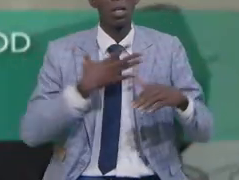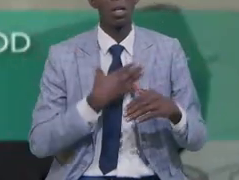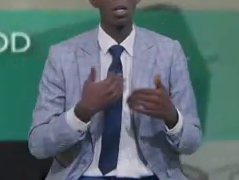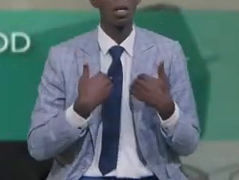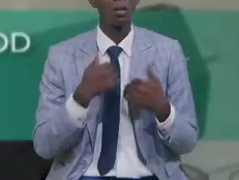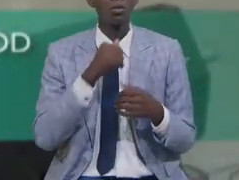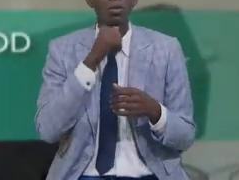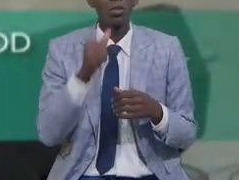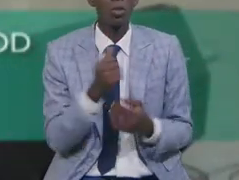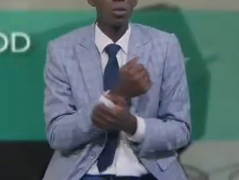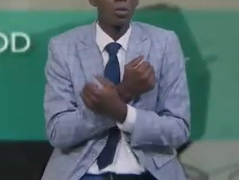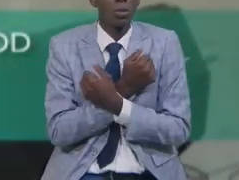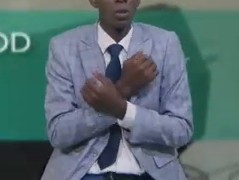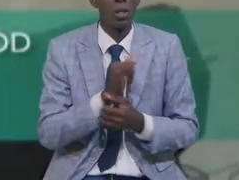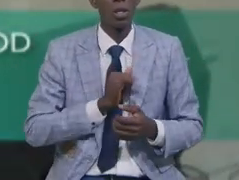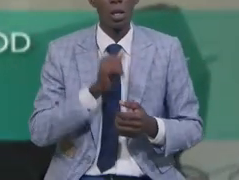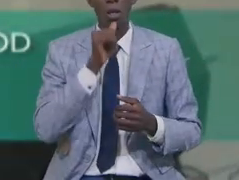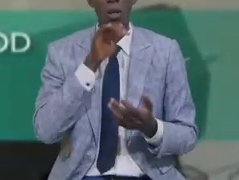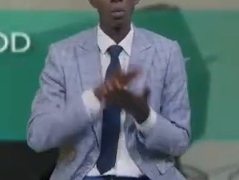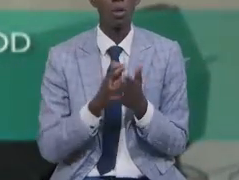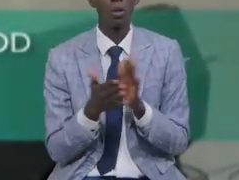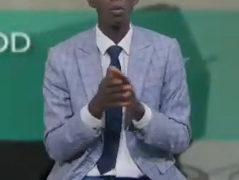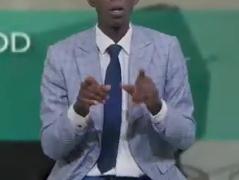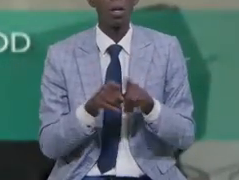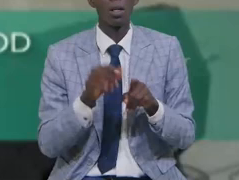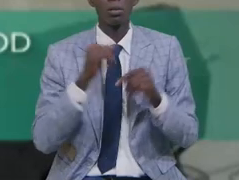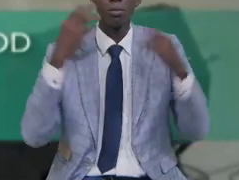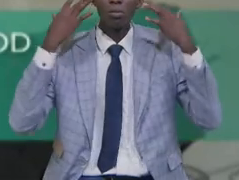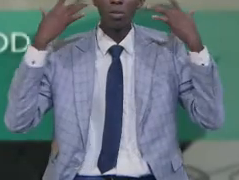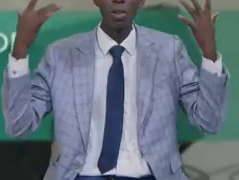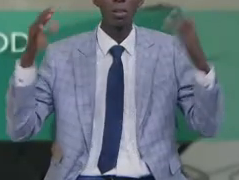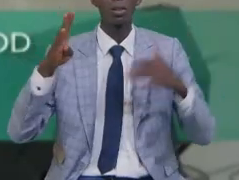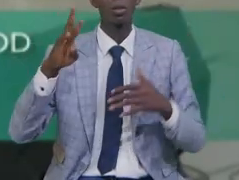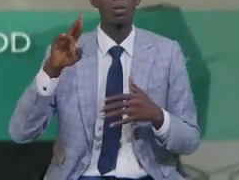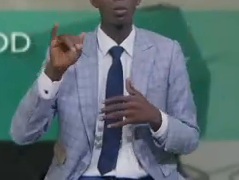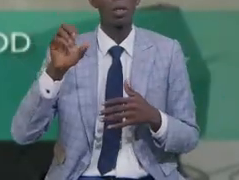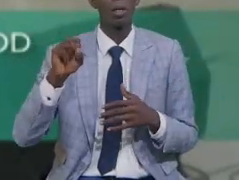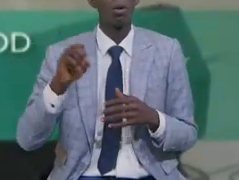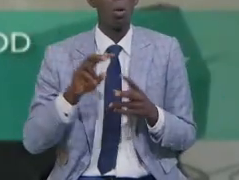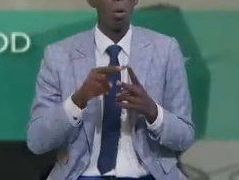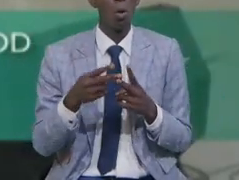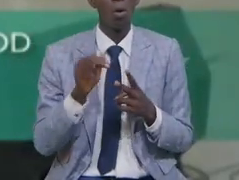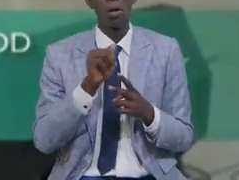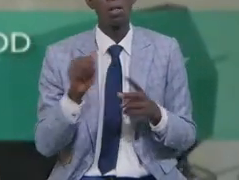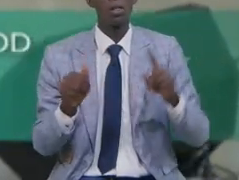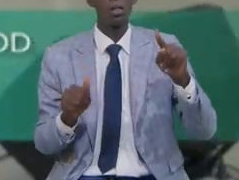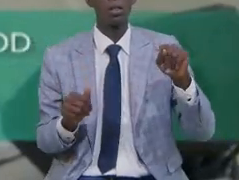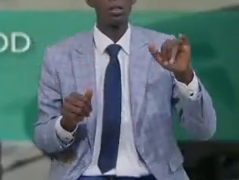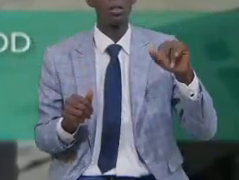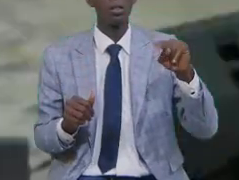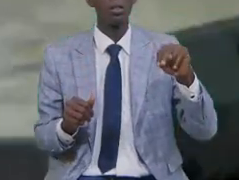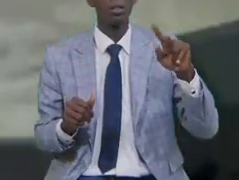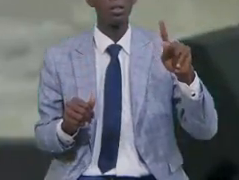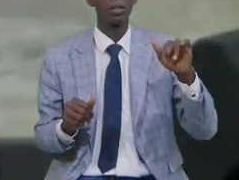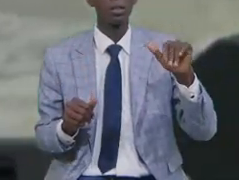Corinthiens 13. Quand je parlerai les langues, verset 1. Des hommes et des anges, si je n'ai pas la charité, je suis un airain qui résonne ou